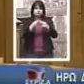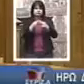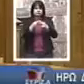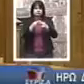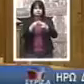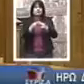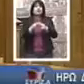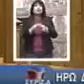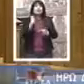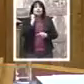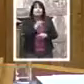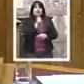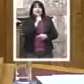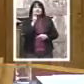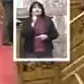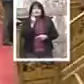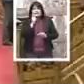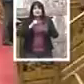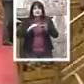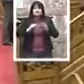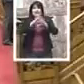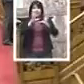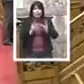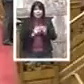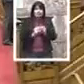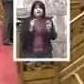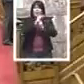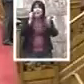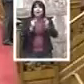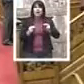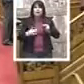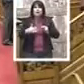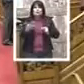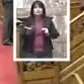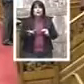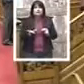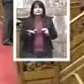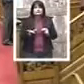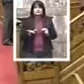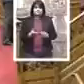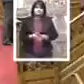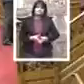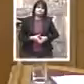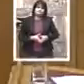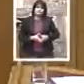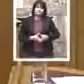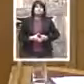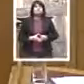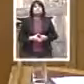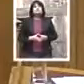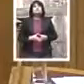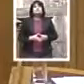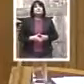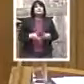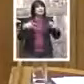κοινωνική ασφάλιση, με ό,τι αυτό συνεπάγεται για την περαιτέρω διεύρυνση του κεφαλαιοποιητικού συστήματος. Για τις επικουρικές είναι το λόγος,